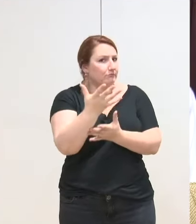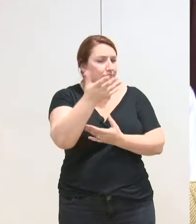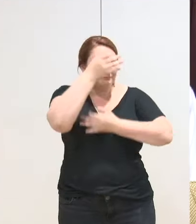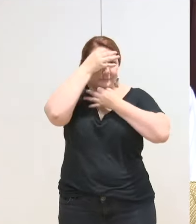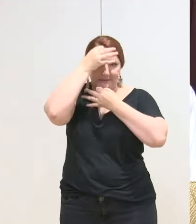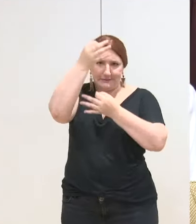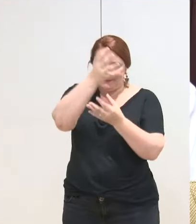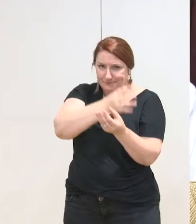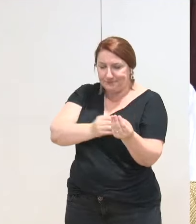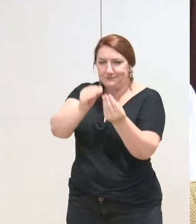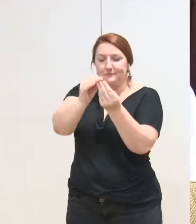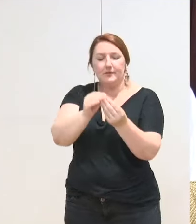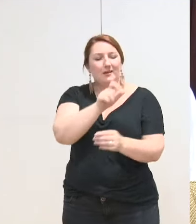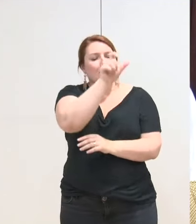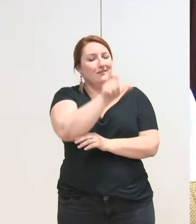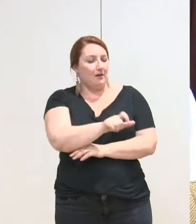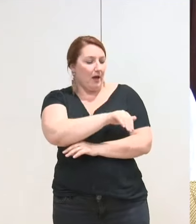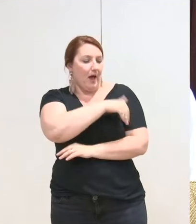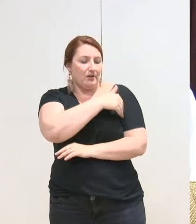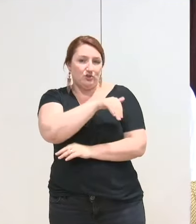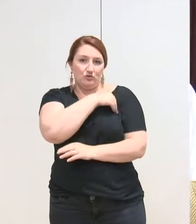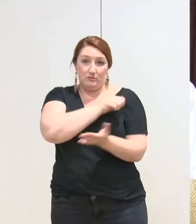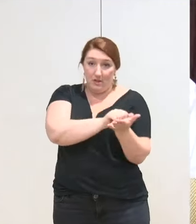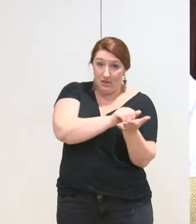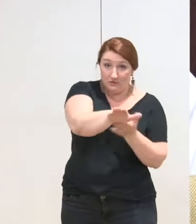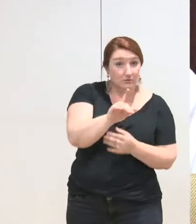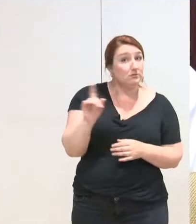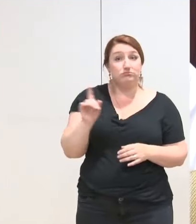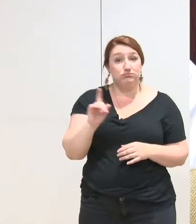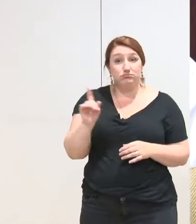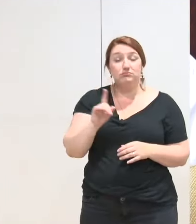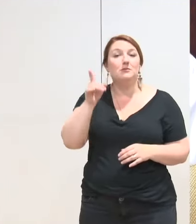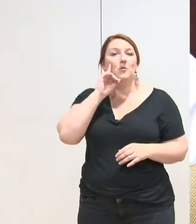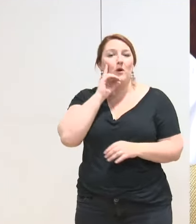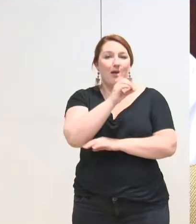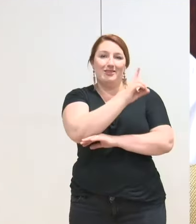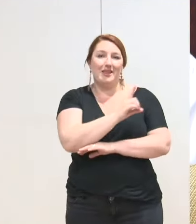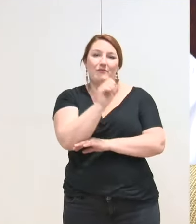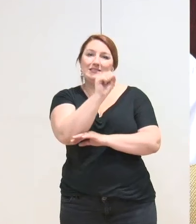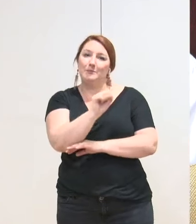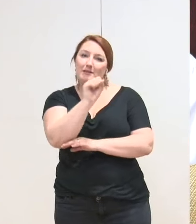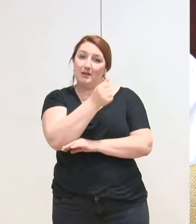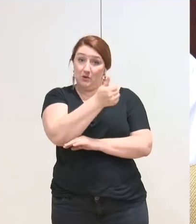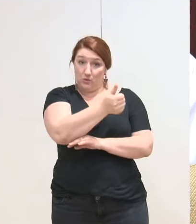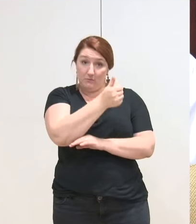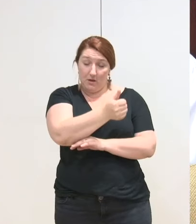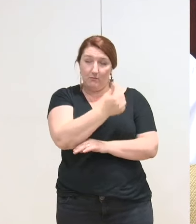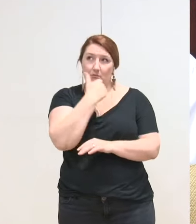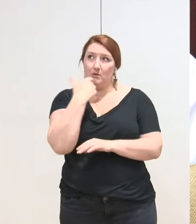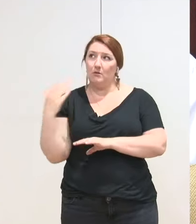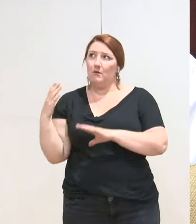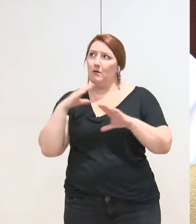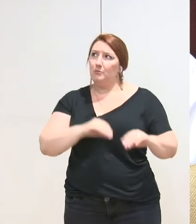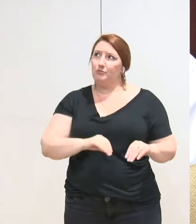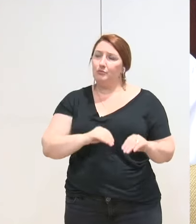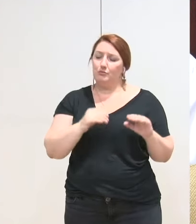précisions cet agent n'a pas été licencié puisque David smetani n'est rentré au cours des années 2000 en